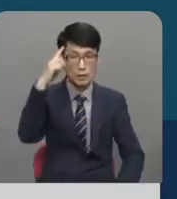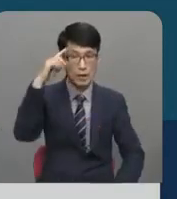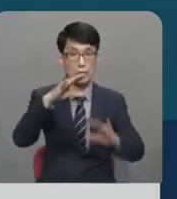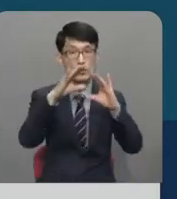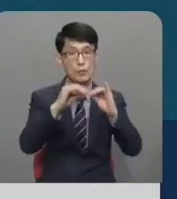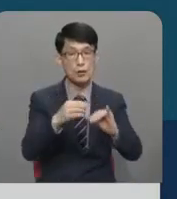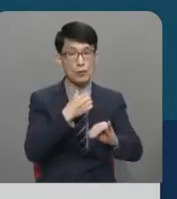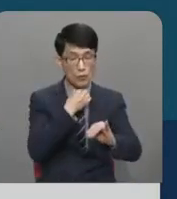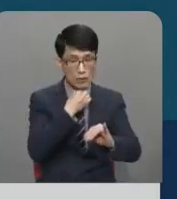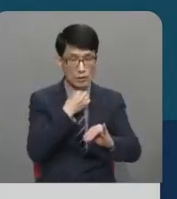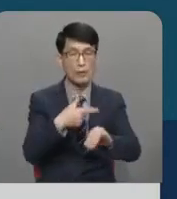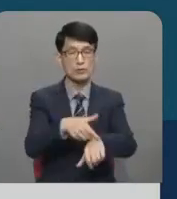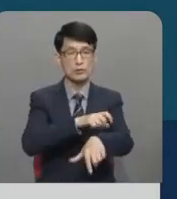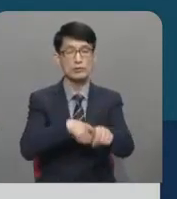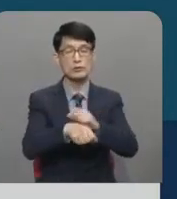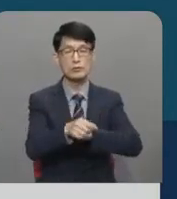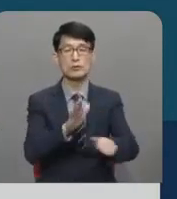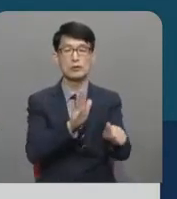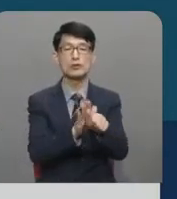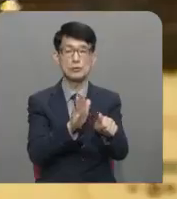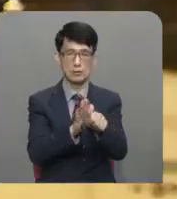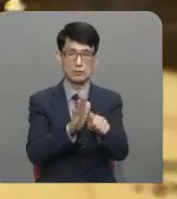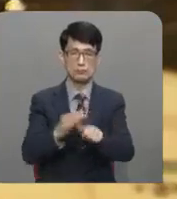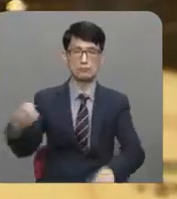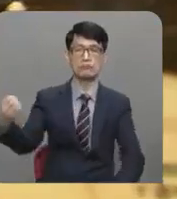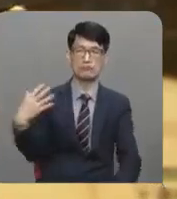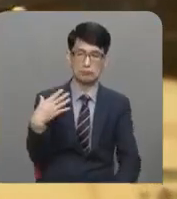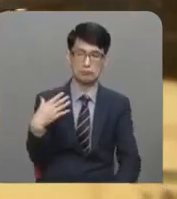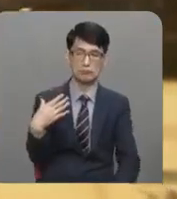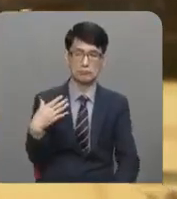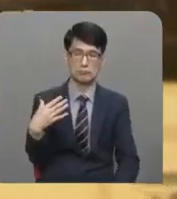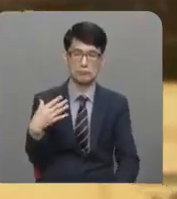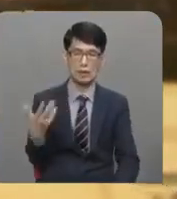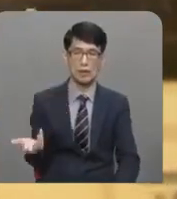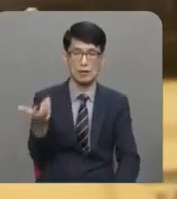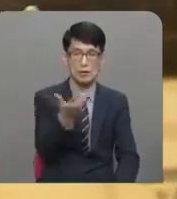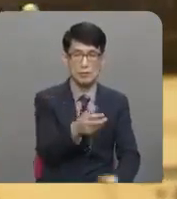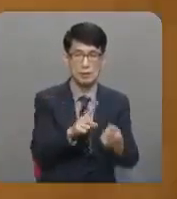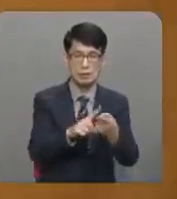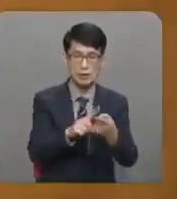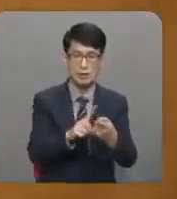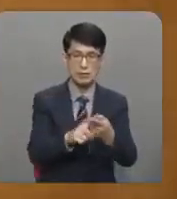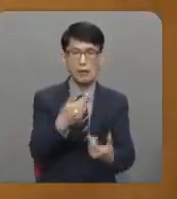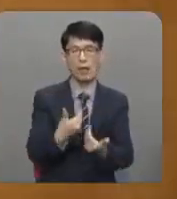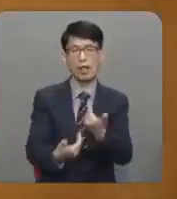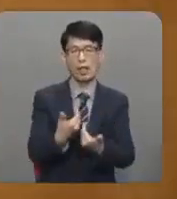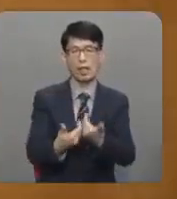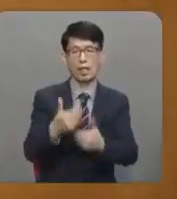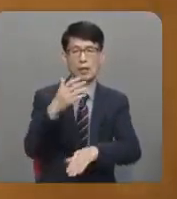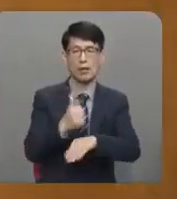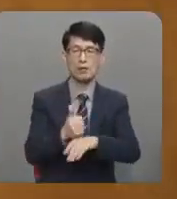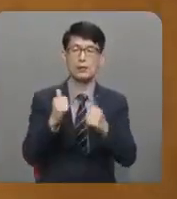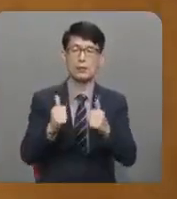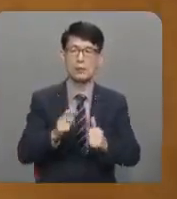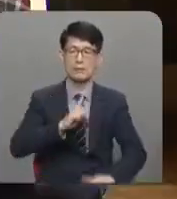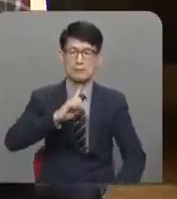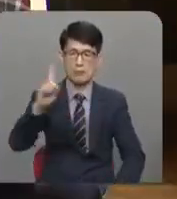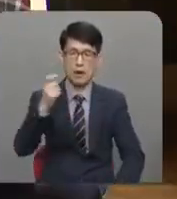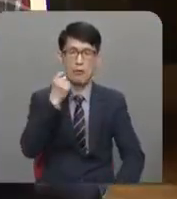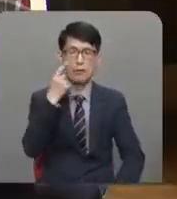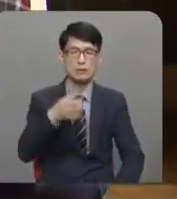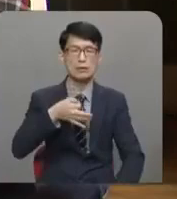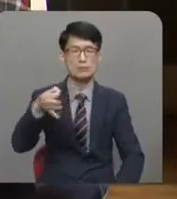적극 협의하겠다 고 말했습니다 이주단지 갈등이 법적 소송으로 이어지면서 월세 살이 등을